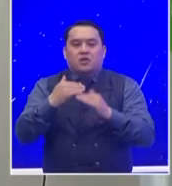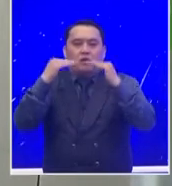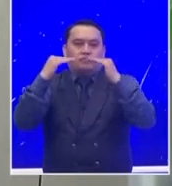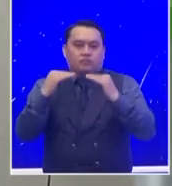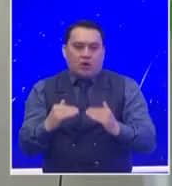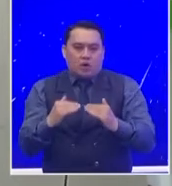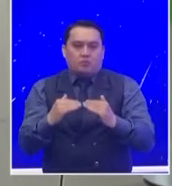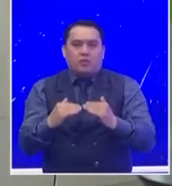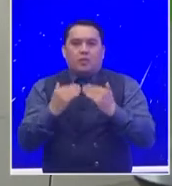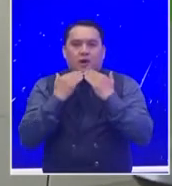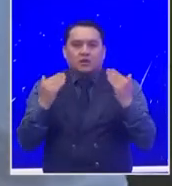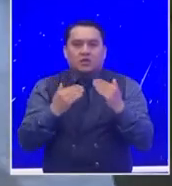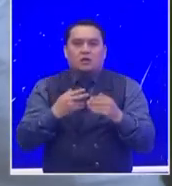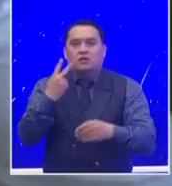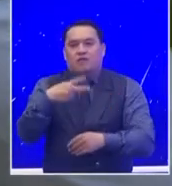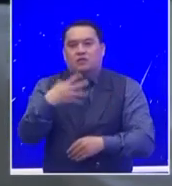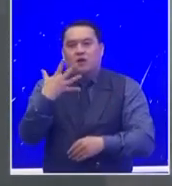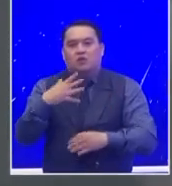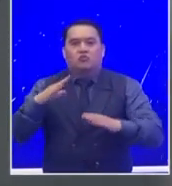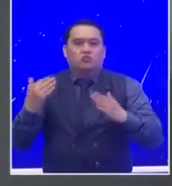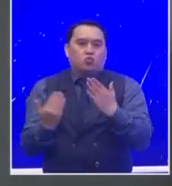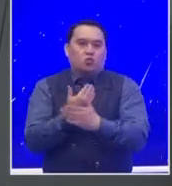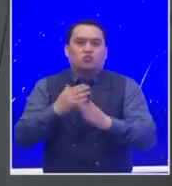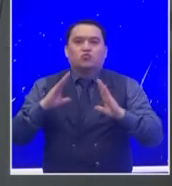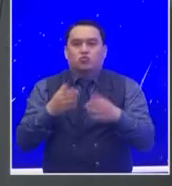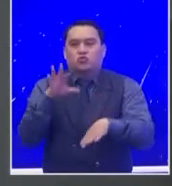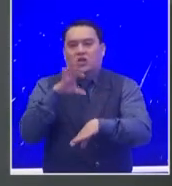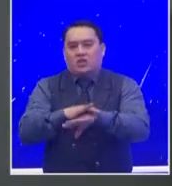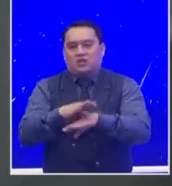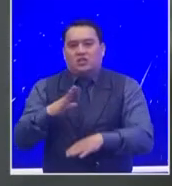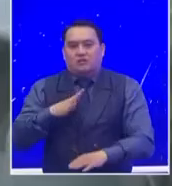За последние сутки здесь всего 25 новых случаев.